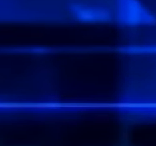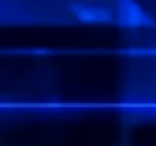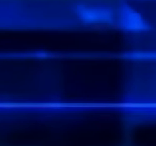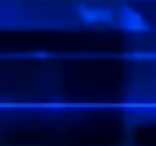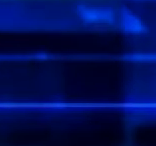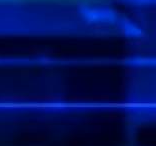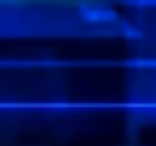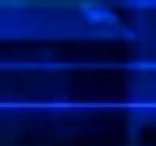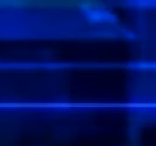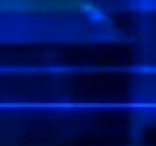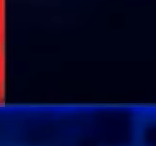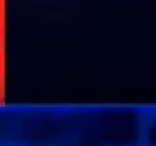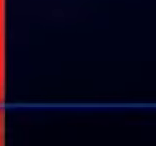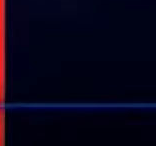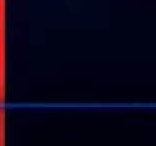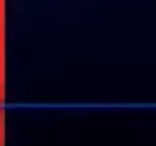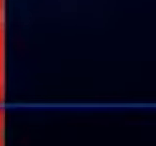Una sa lahat.